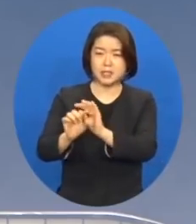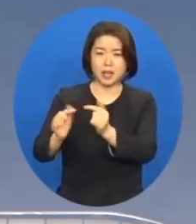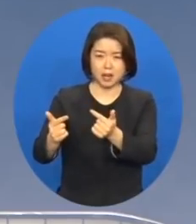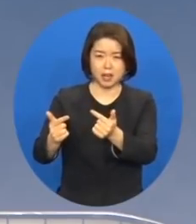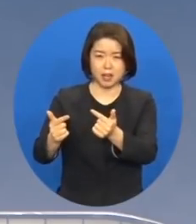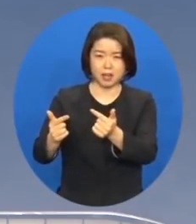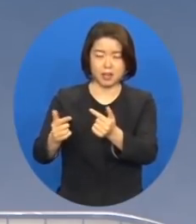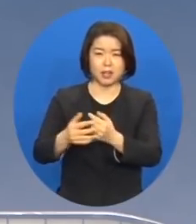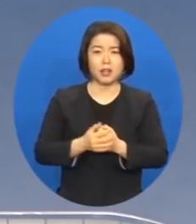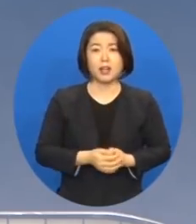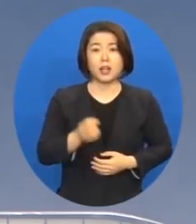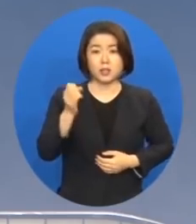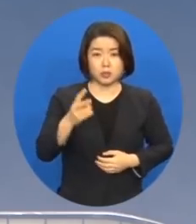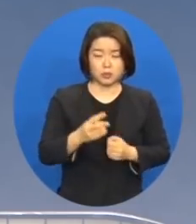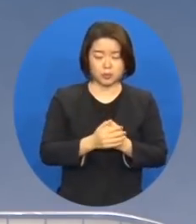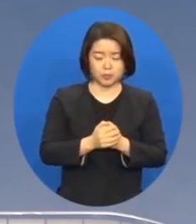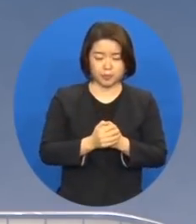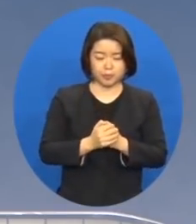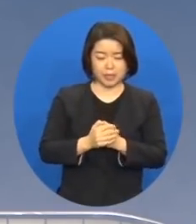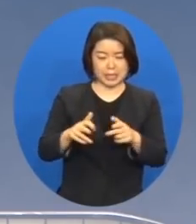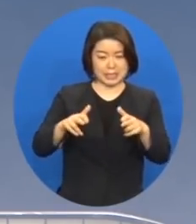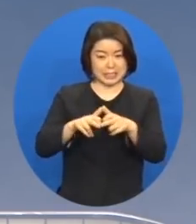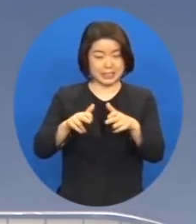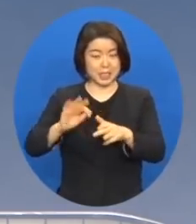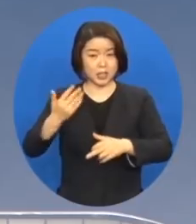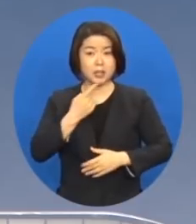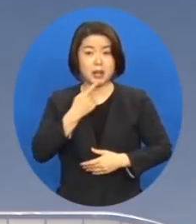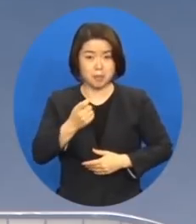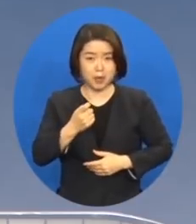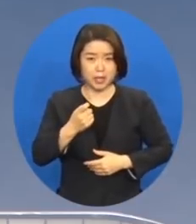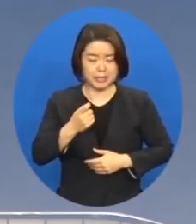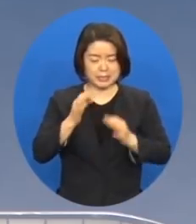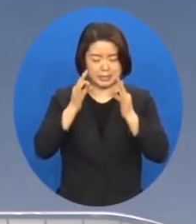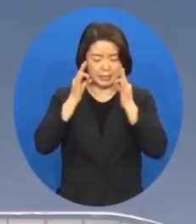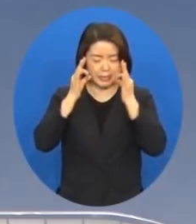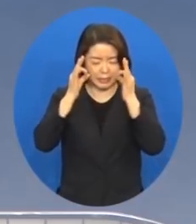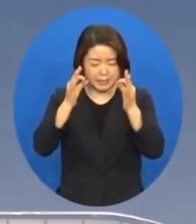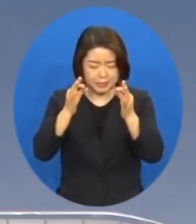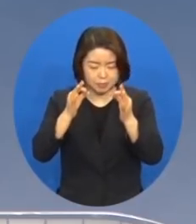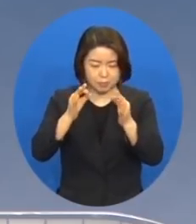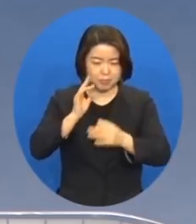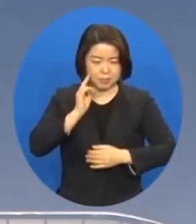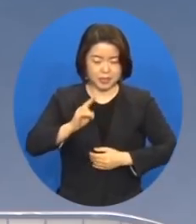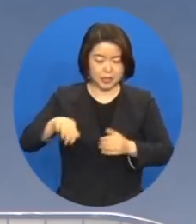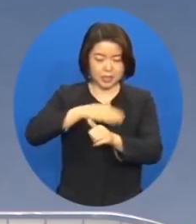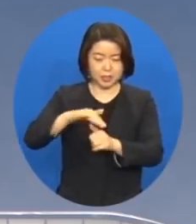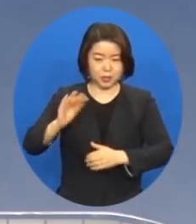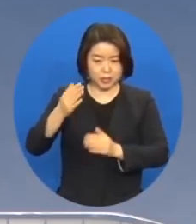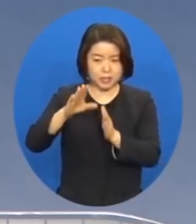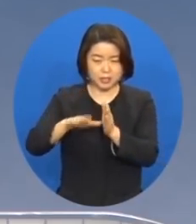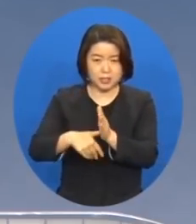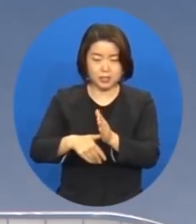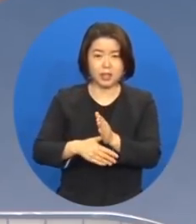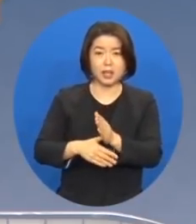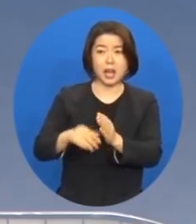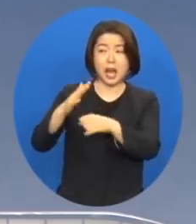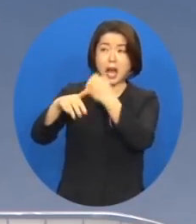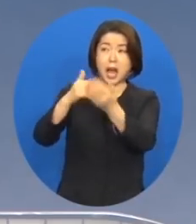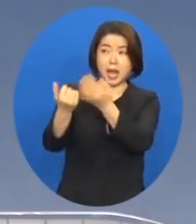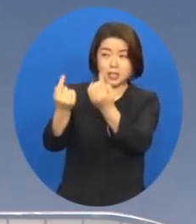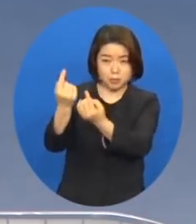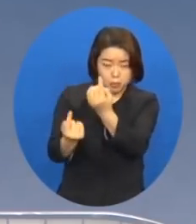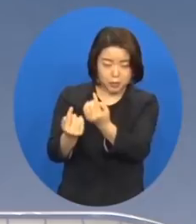것입니다. 장애인이 될 정도로 그렇게 절박한 상황에 갔을 때 그때도 저는 하나님보다는 제 육신의